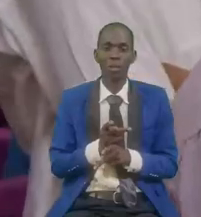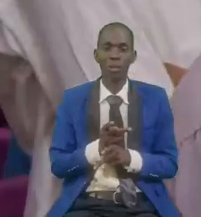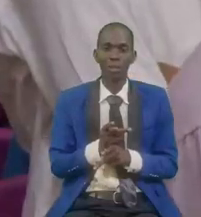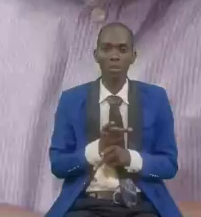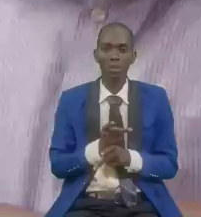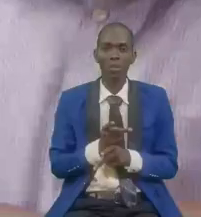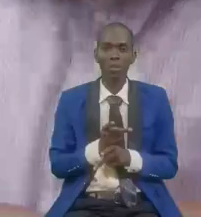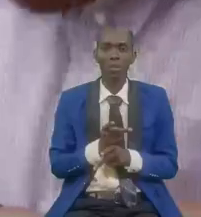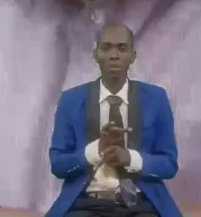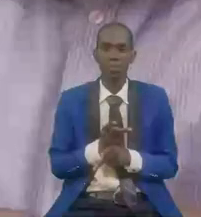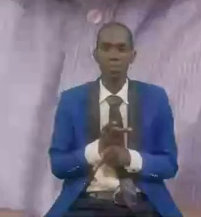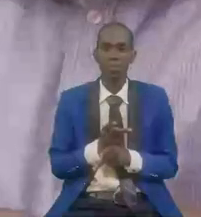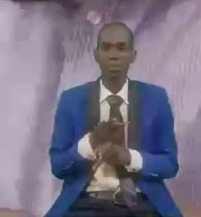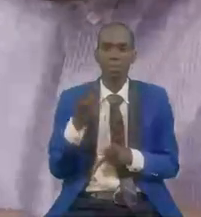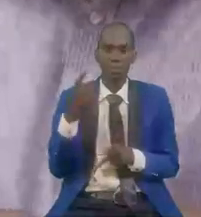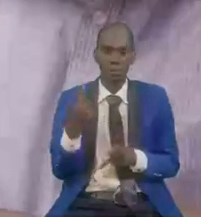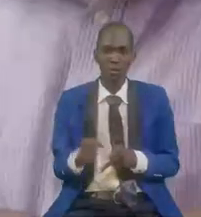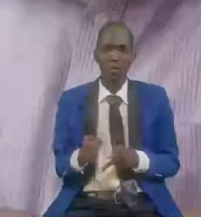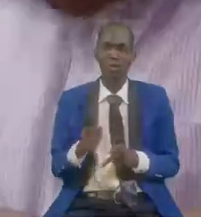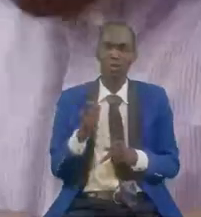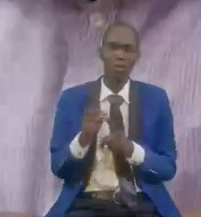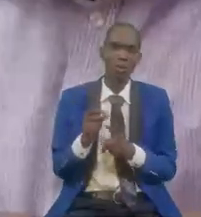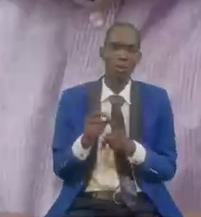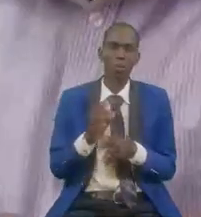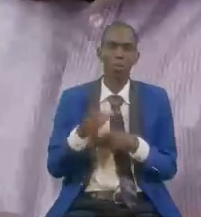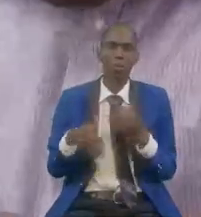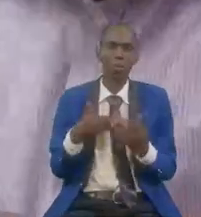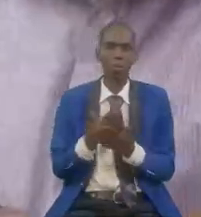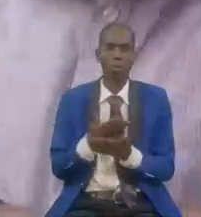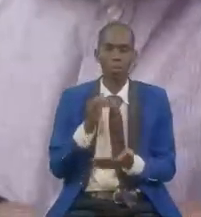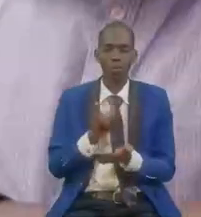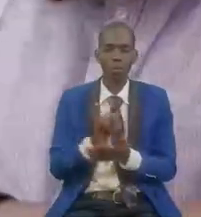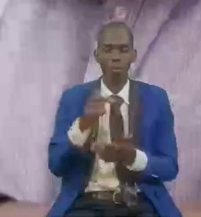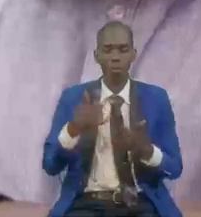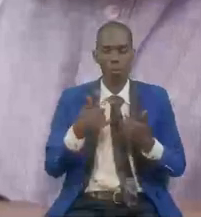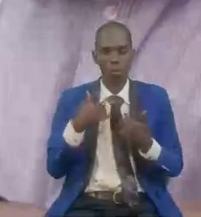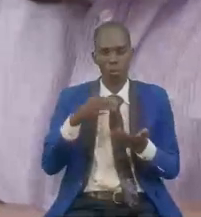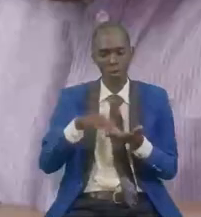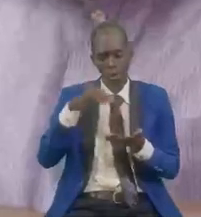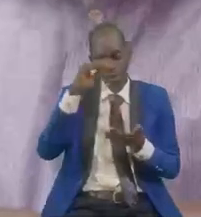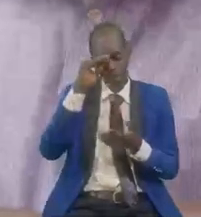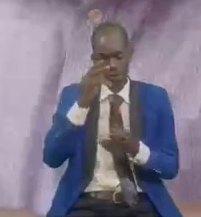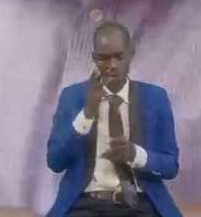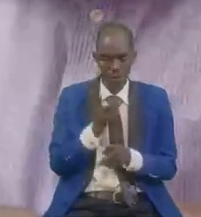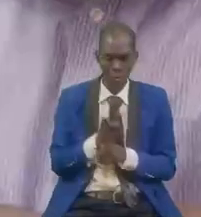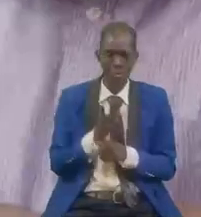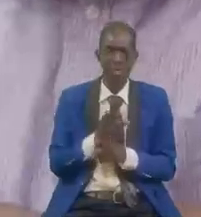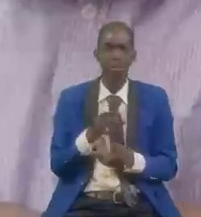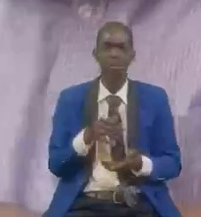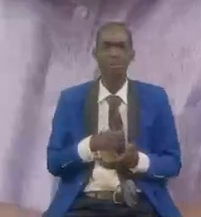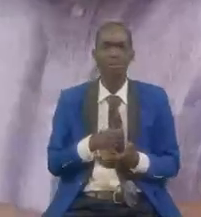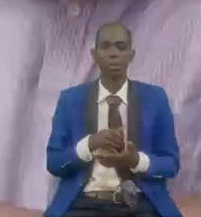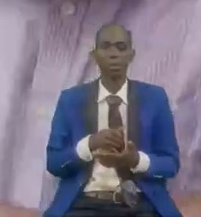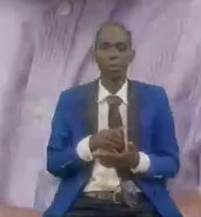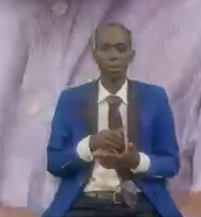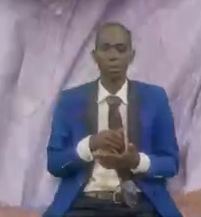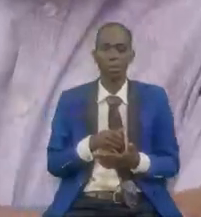les merveilles de Dieu, son opération, la parole plantée dans votre vie. Maintenez,